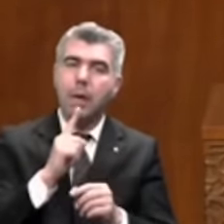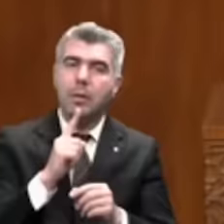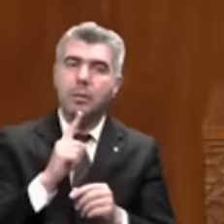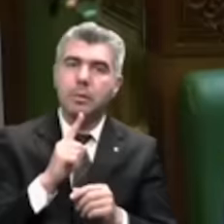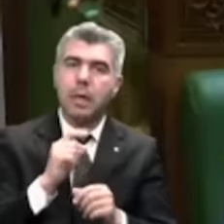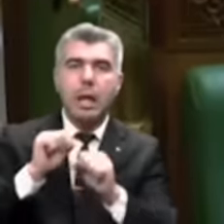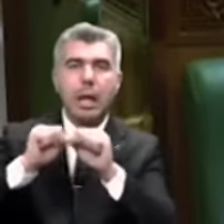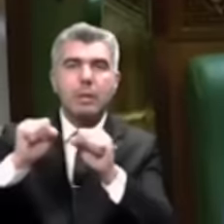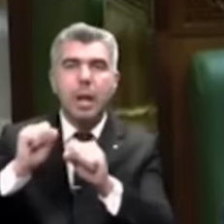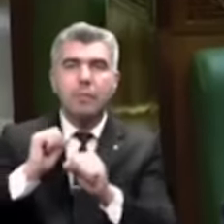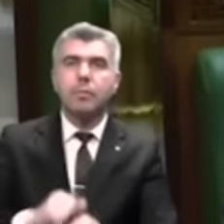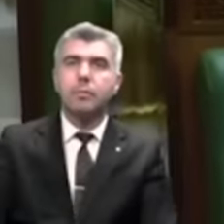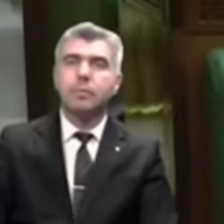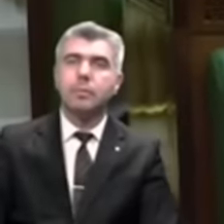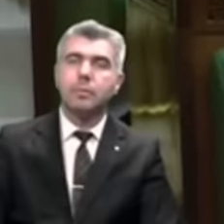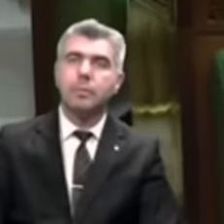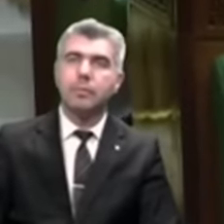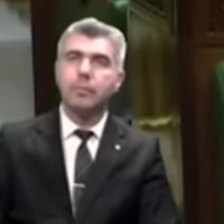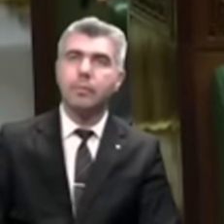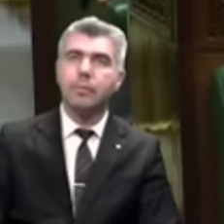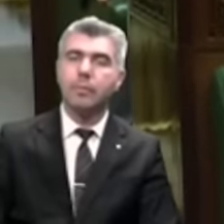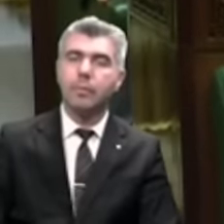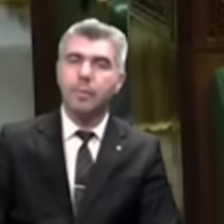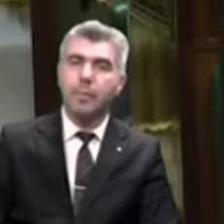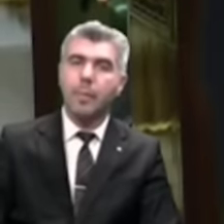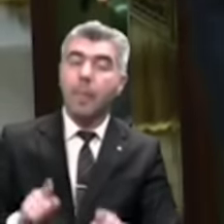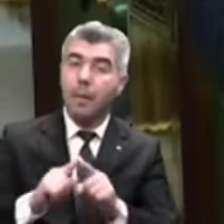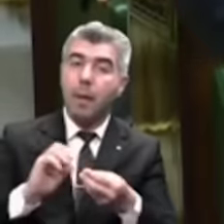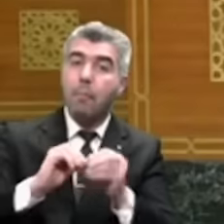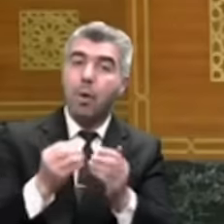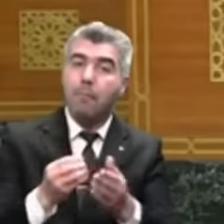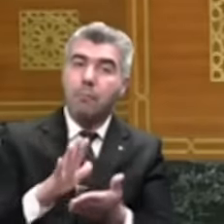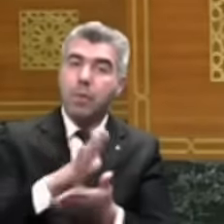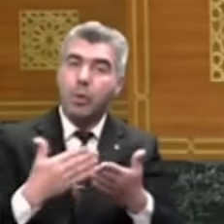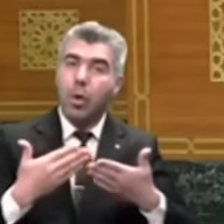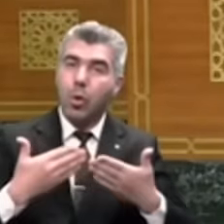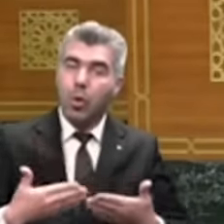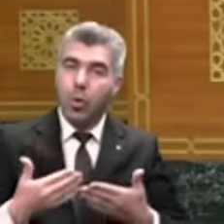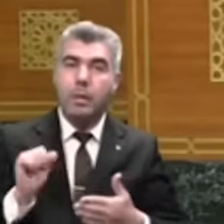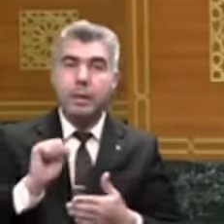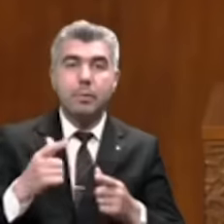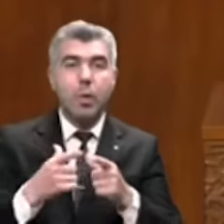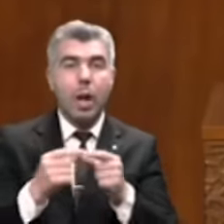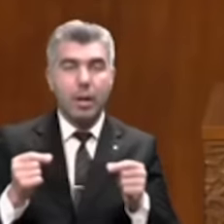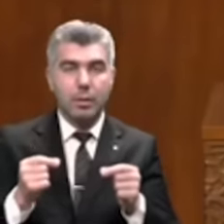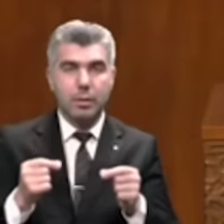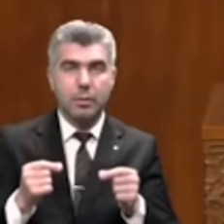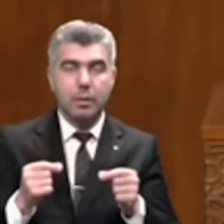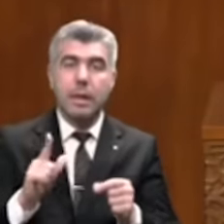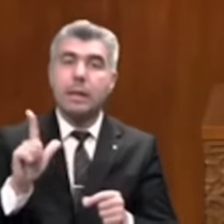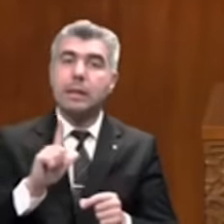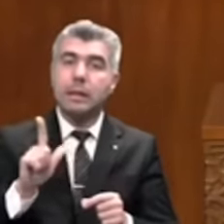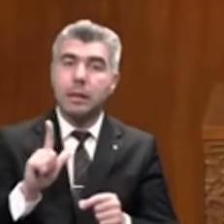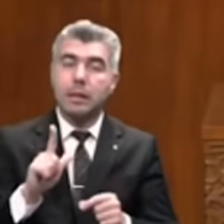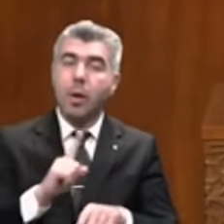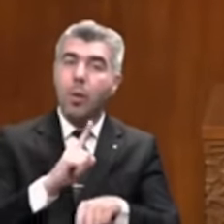الاضرابات. وقلنا لهم اودي الله يخليكم نفكوا هذا المشكل اليوم السبت ولا الحد، لان نهار الاثنين هو